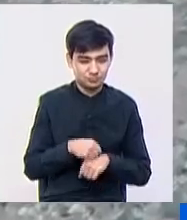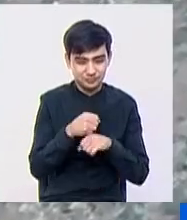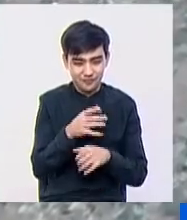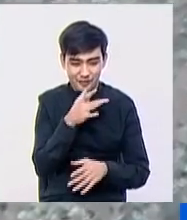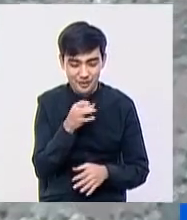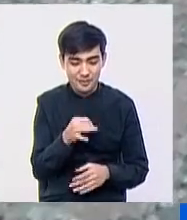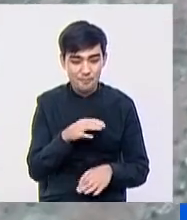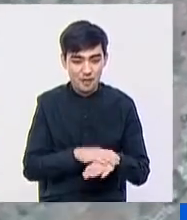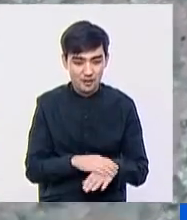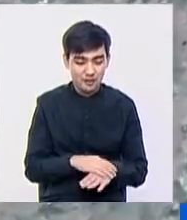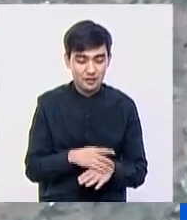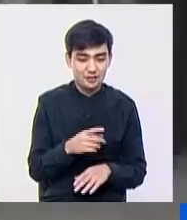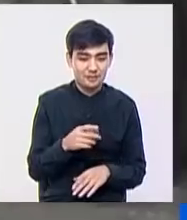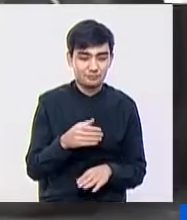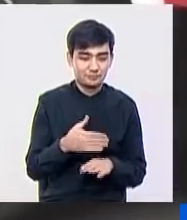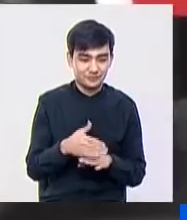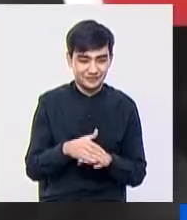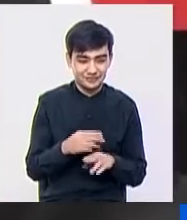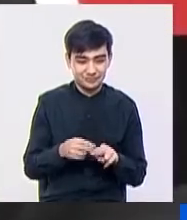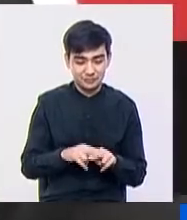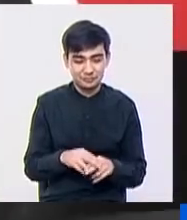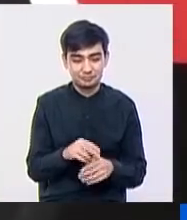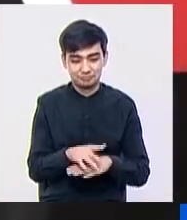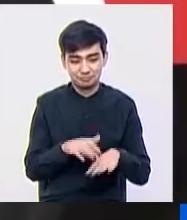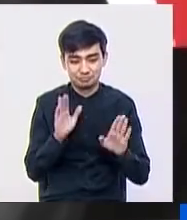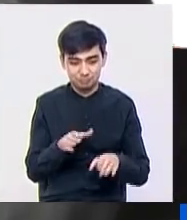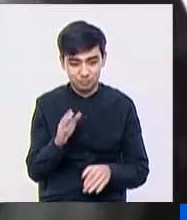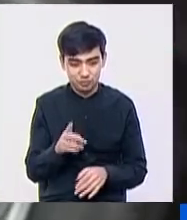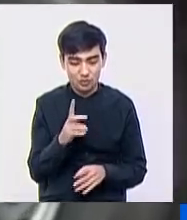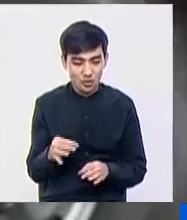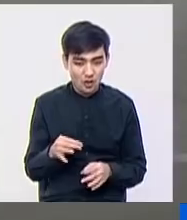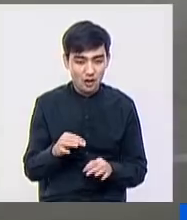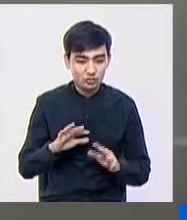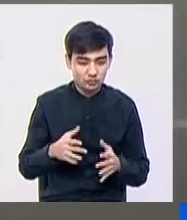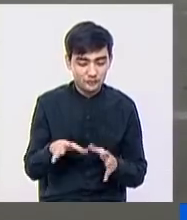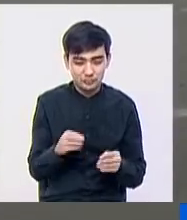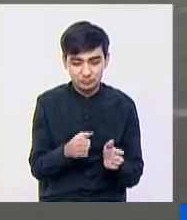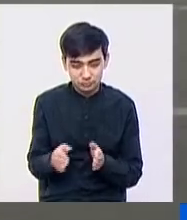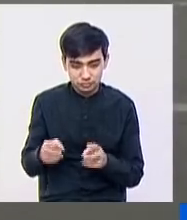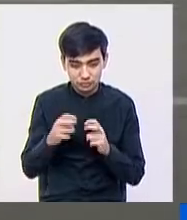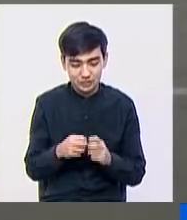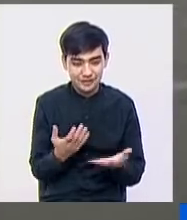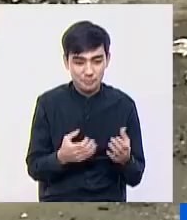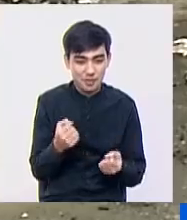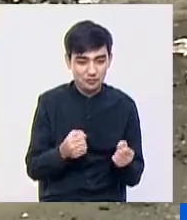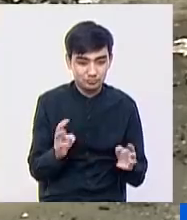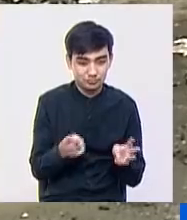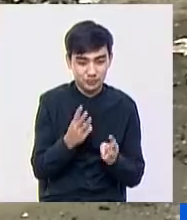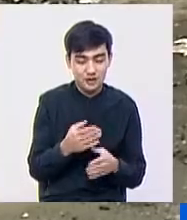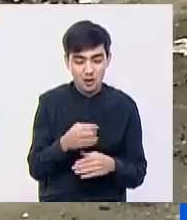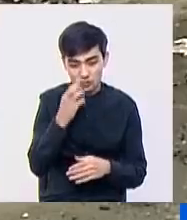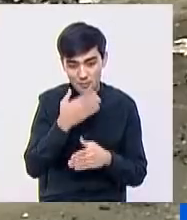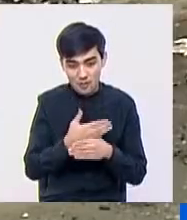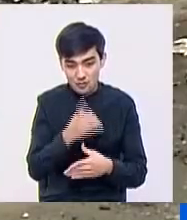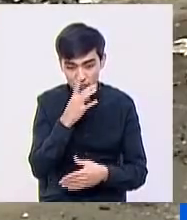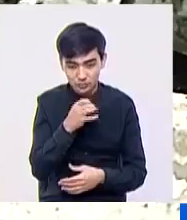банки решили простить кредиты. А по пострадавшим каждый случай рассматривается индивидуально. Если тем, чью авто сожгли, не поможет государство,